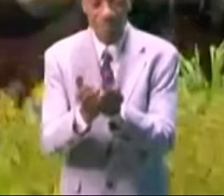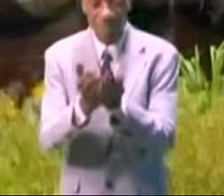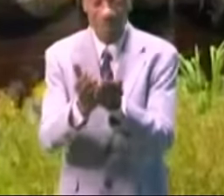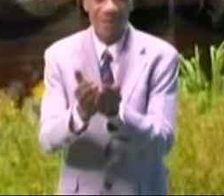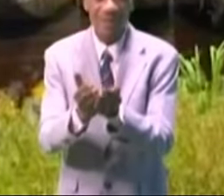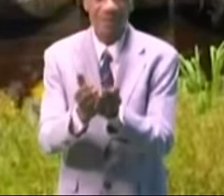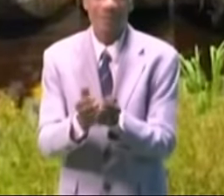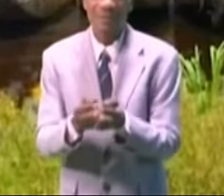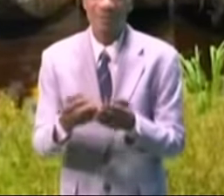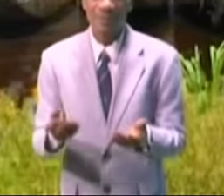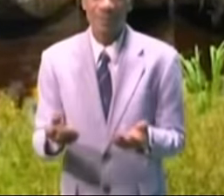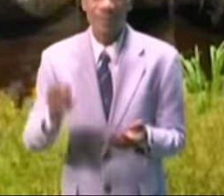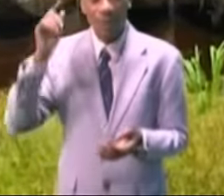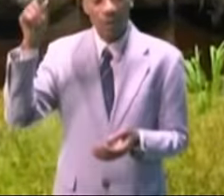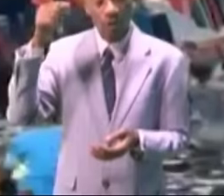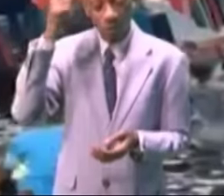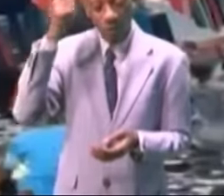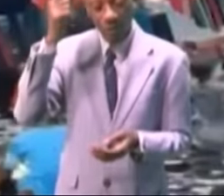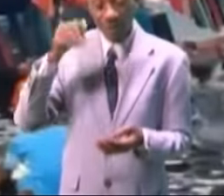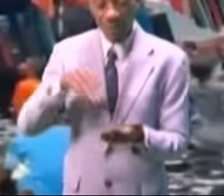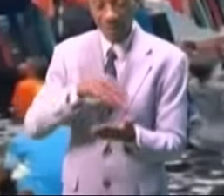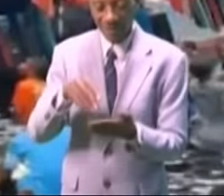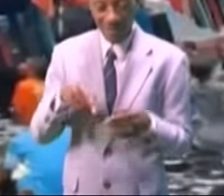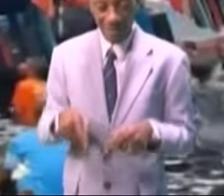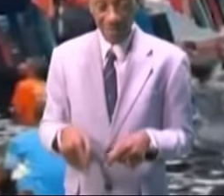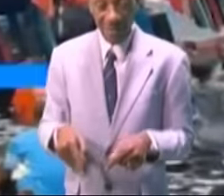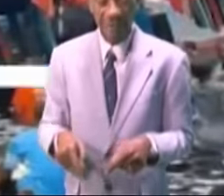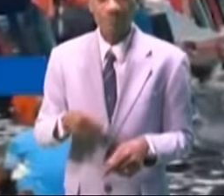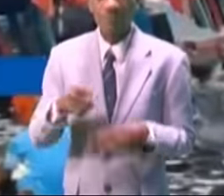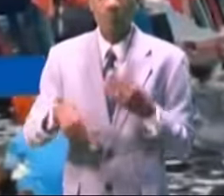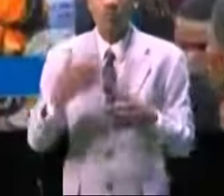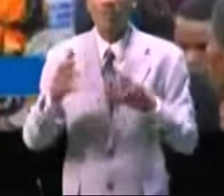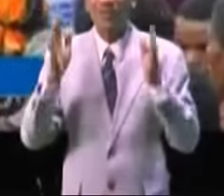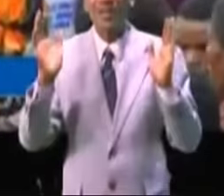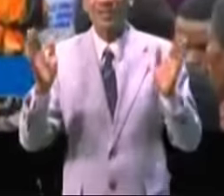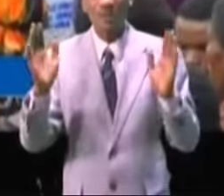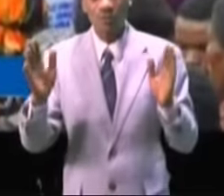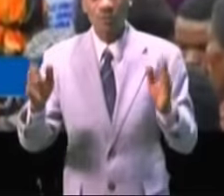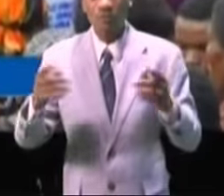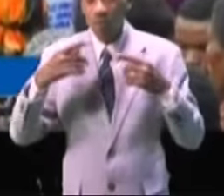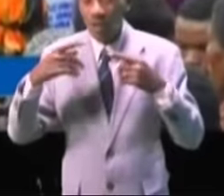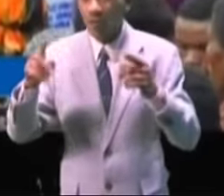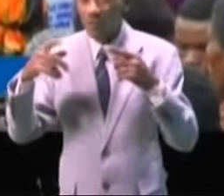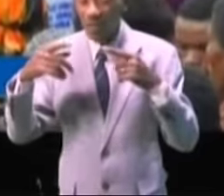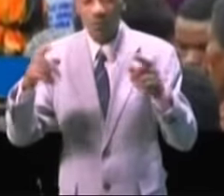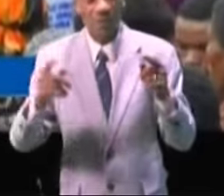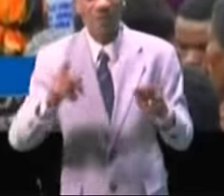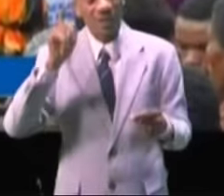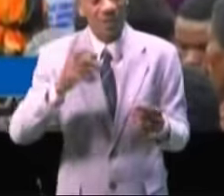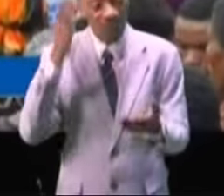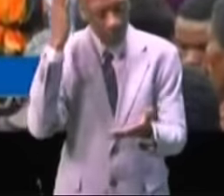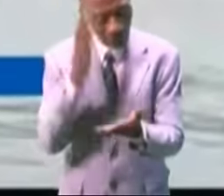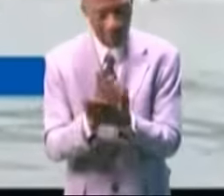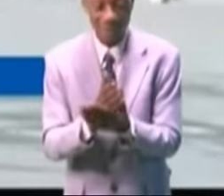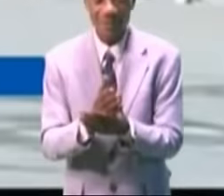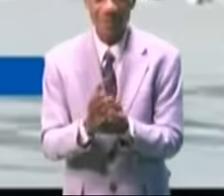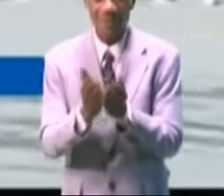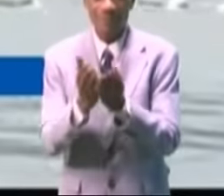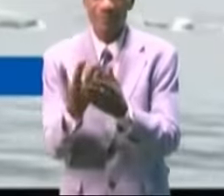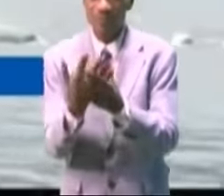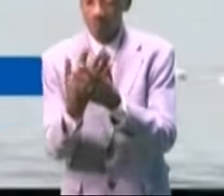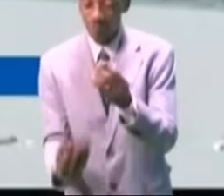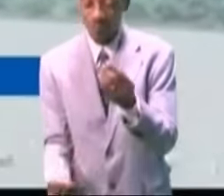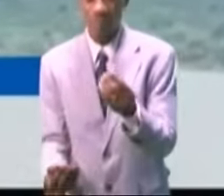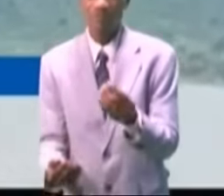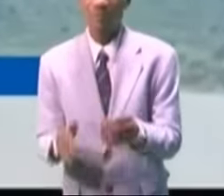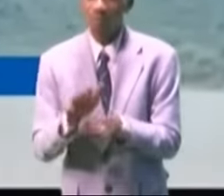Le gouvernement central est appelé à tirer toutes les conséquences pour mettre fin au naufrage devenu